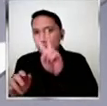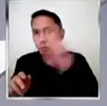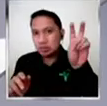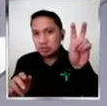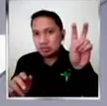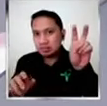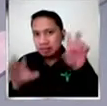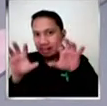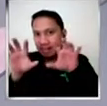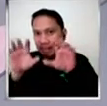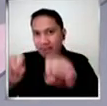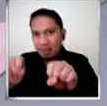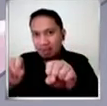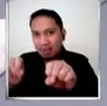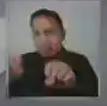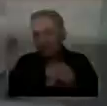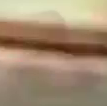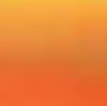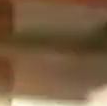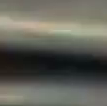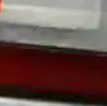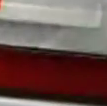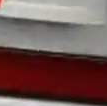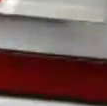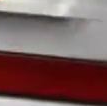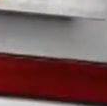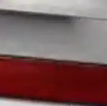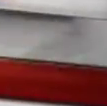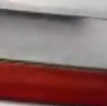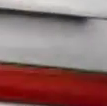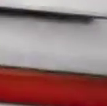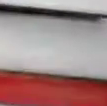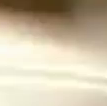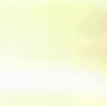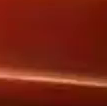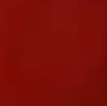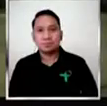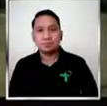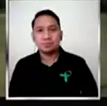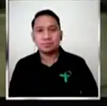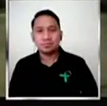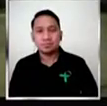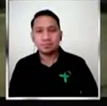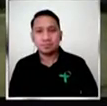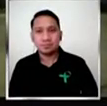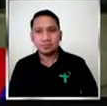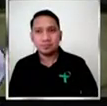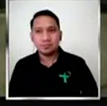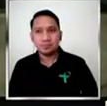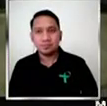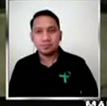tumabag sa ECQ. Nakatutok doon live si Chino Gaston. Chino?